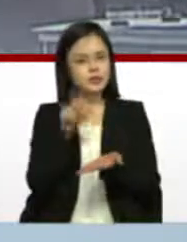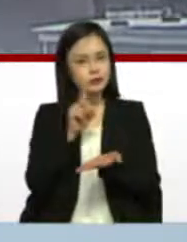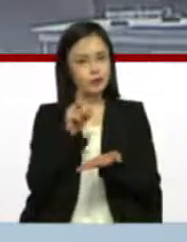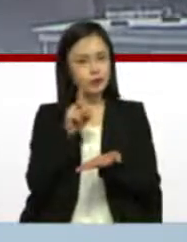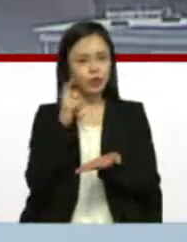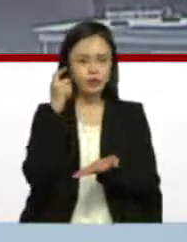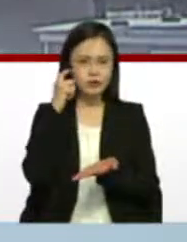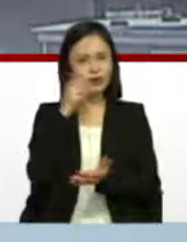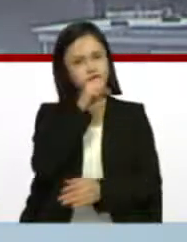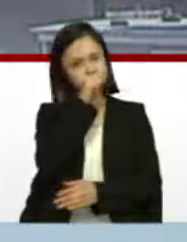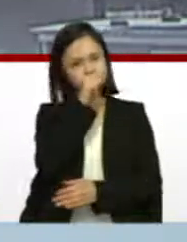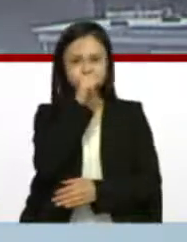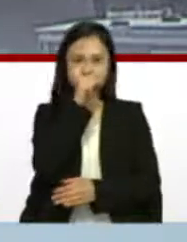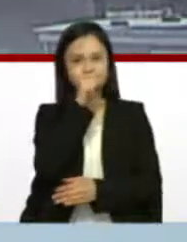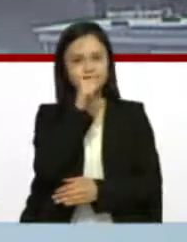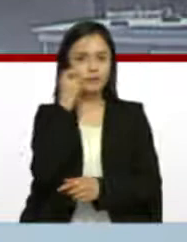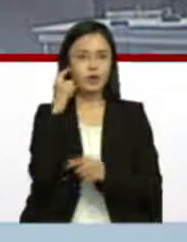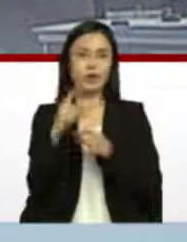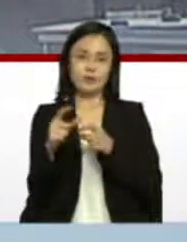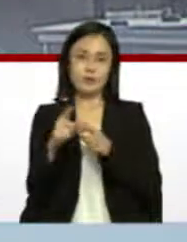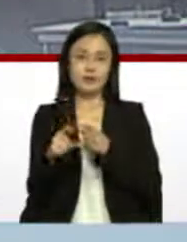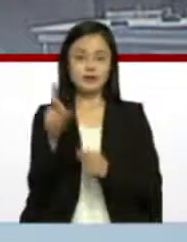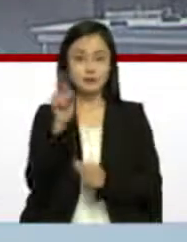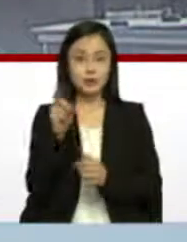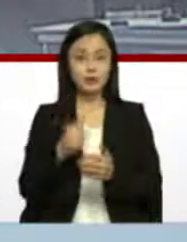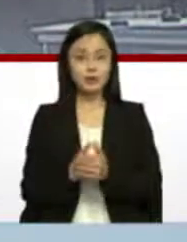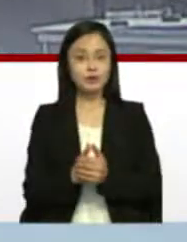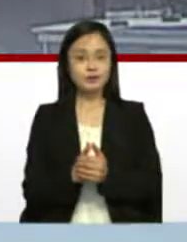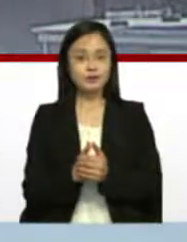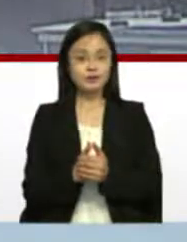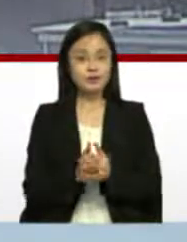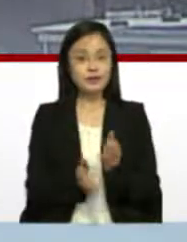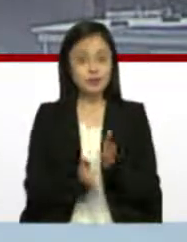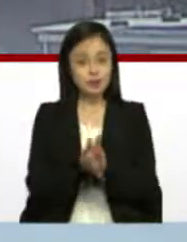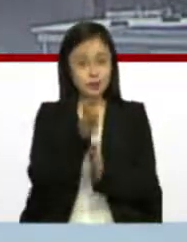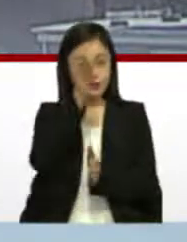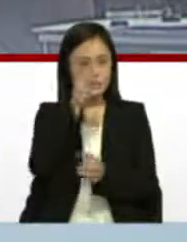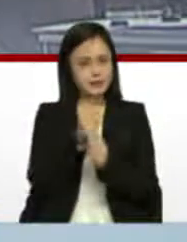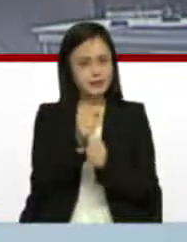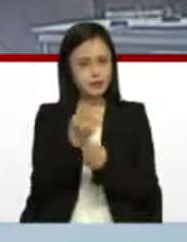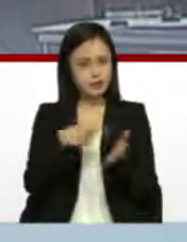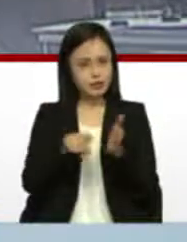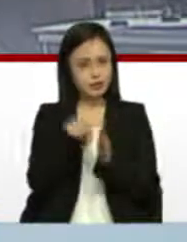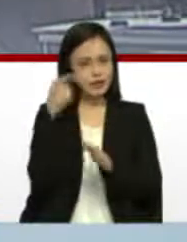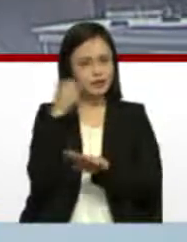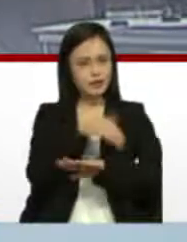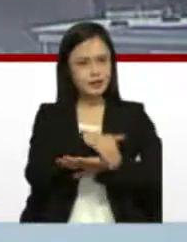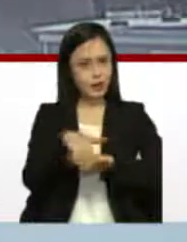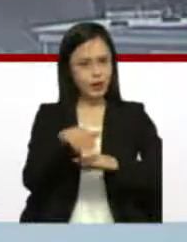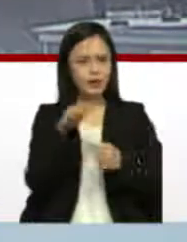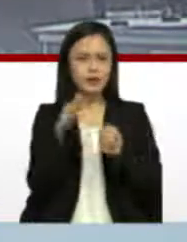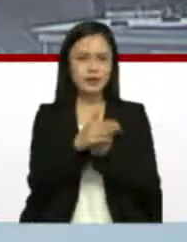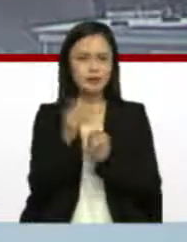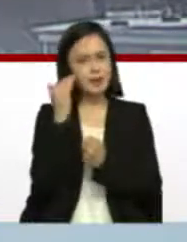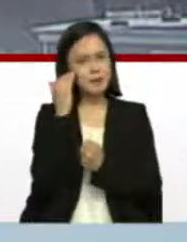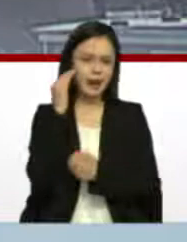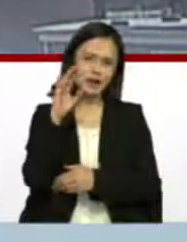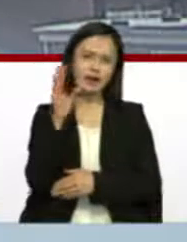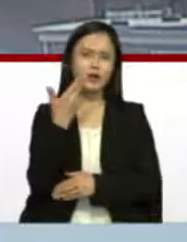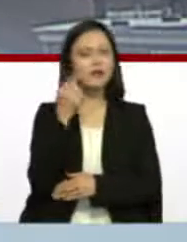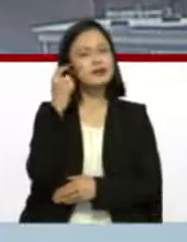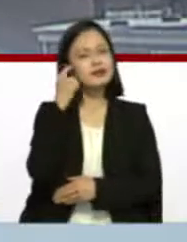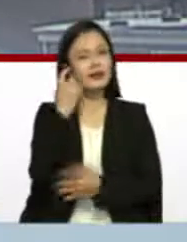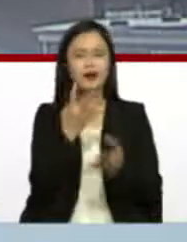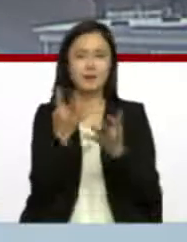역사 도심으로 관리한다는 건 결국 규제만 추가되는 것으로 보이기 때문이라는 건데요 게다가 싸우시는 회원동